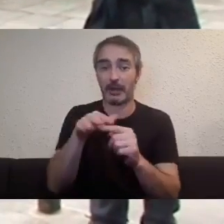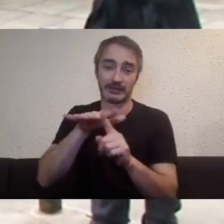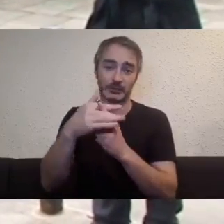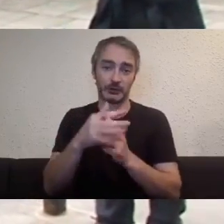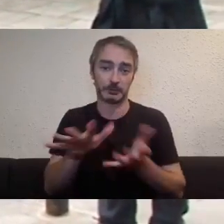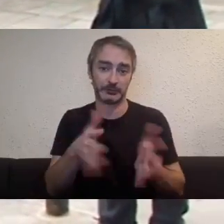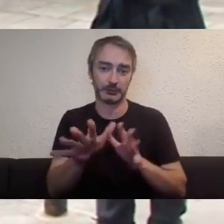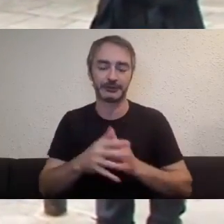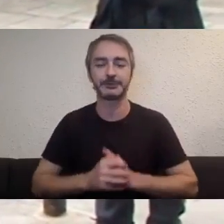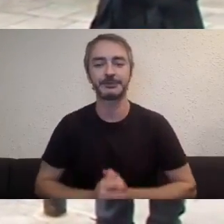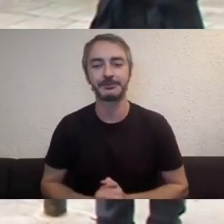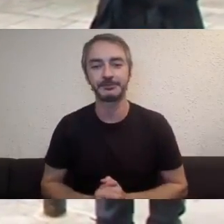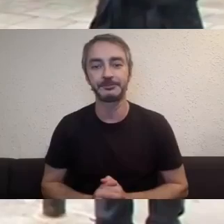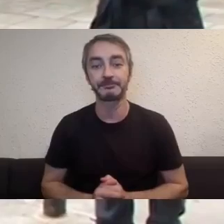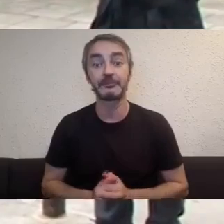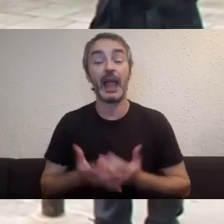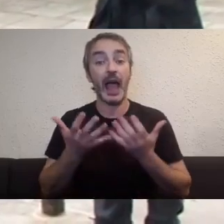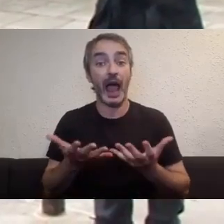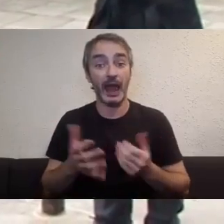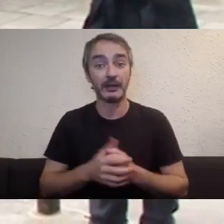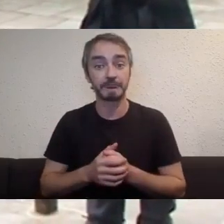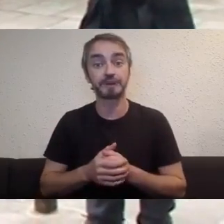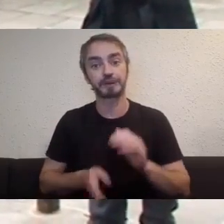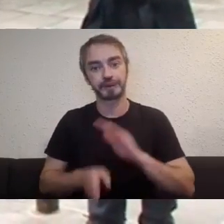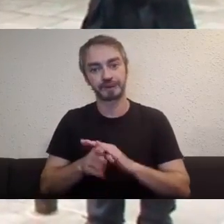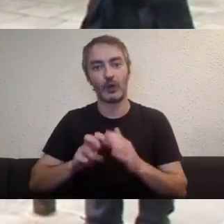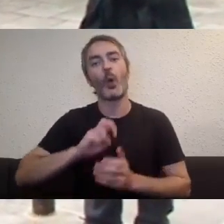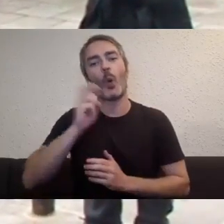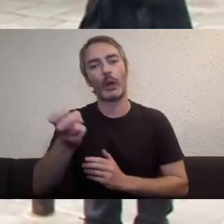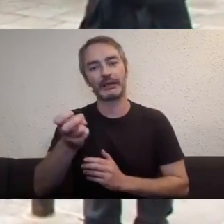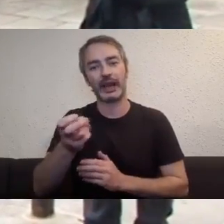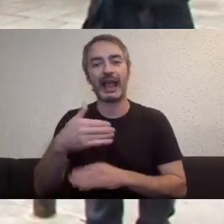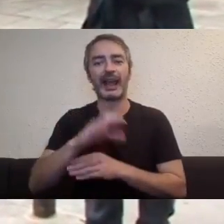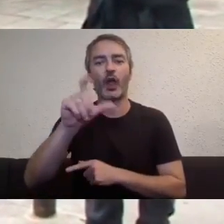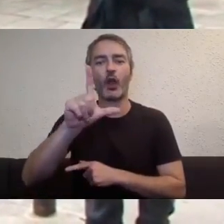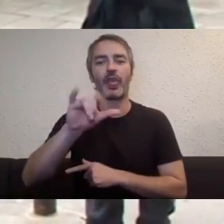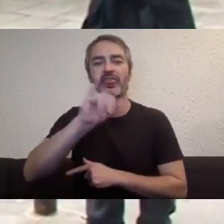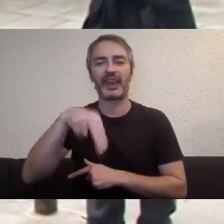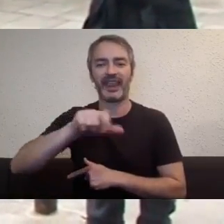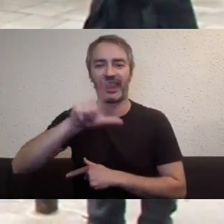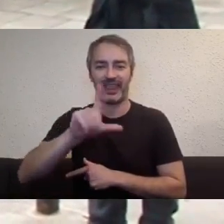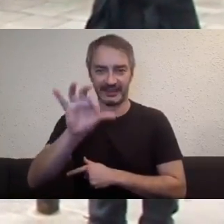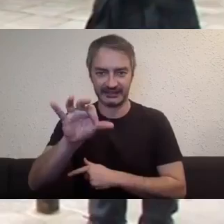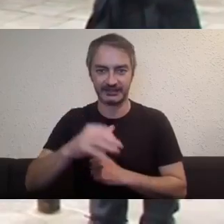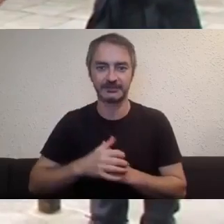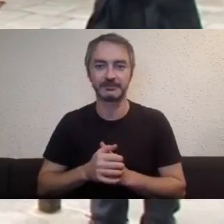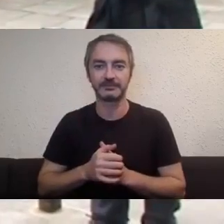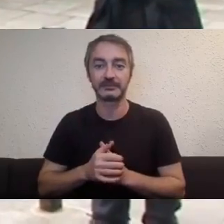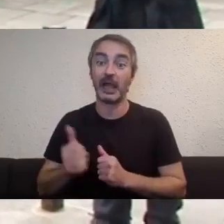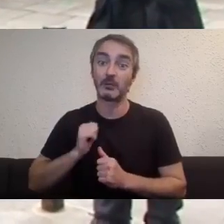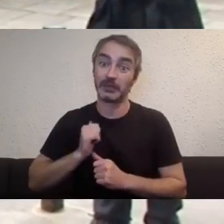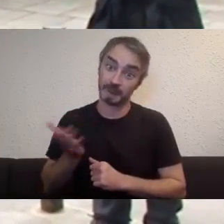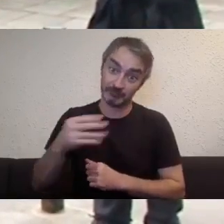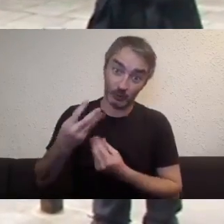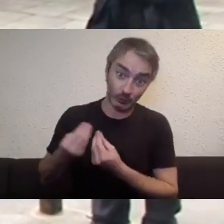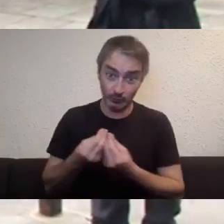situar-nos. I ara, si de cas, anirem en direcció cap al carrer Olzinelles. Mentre anem fent